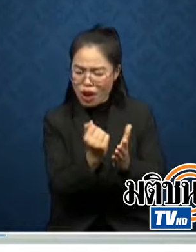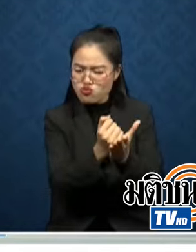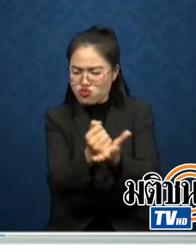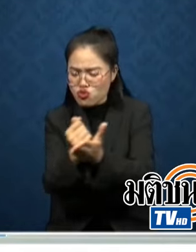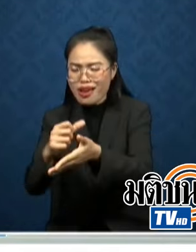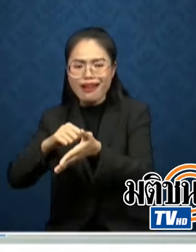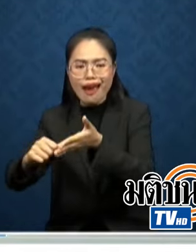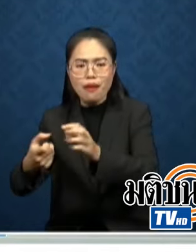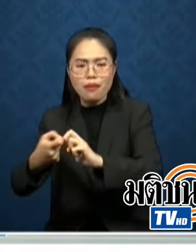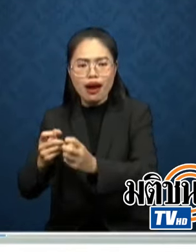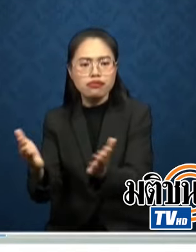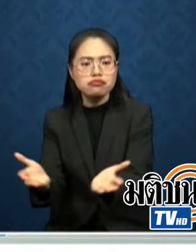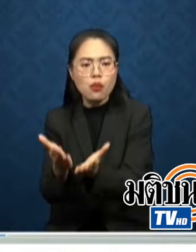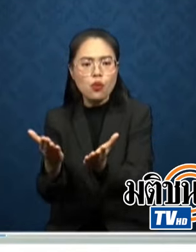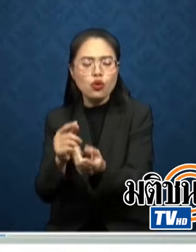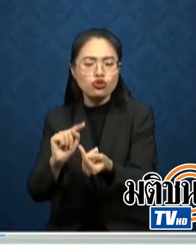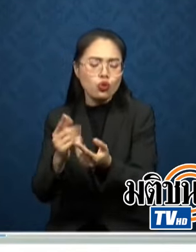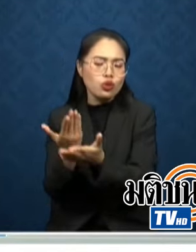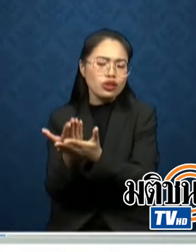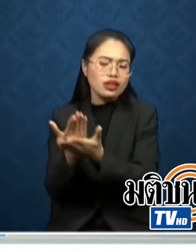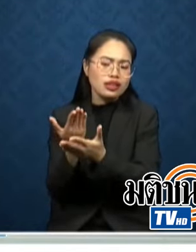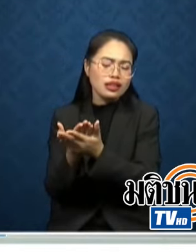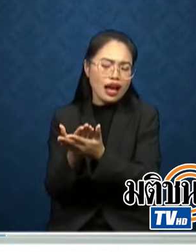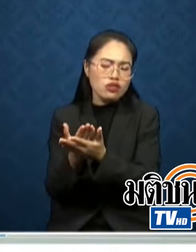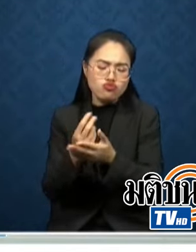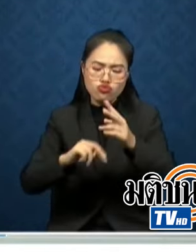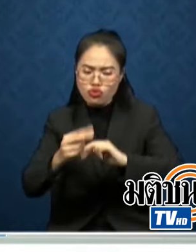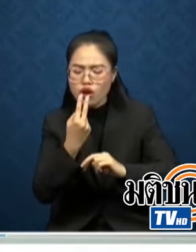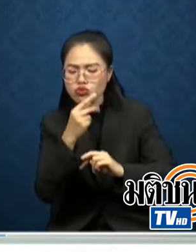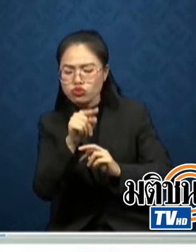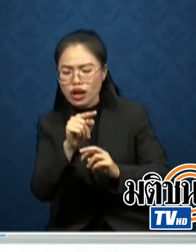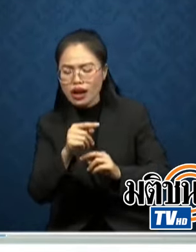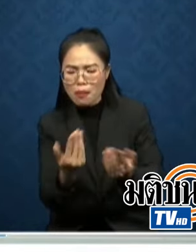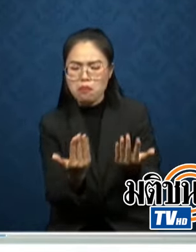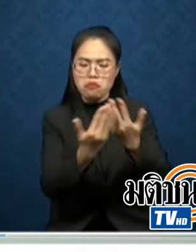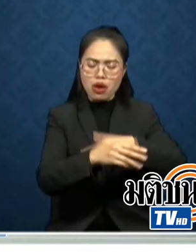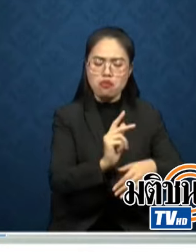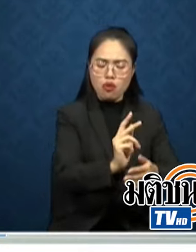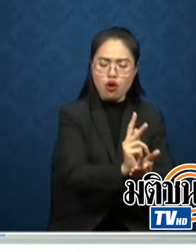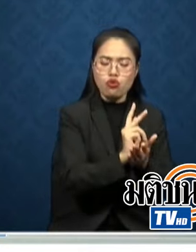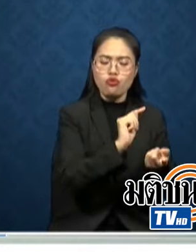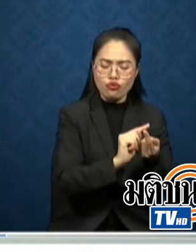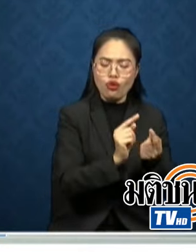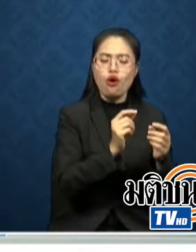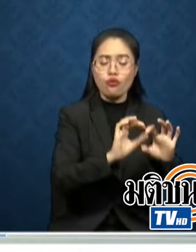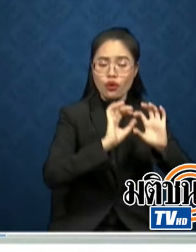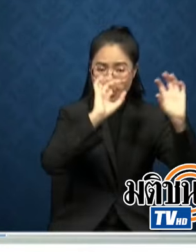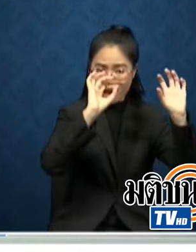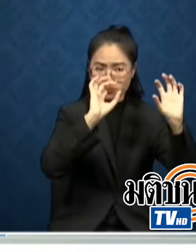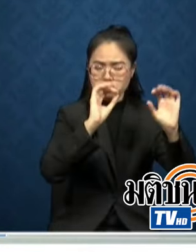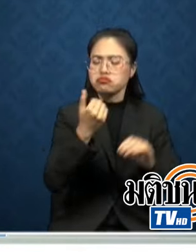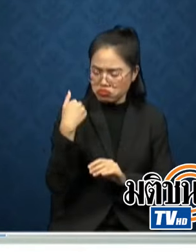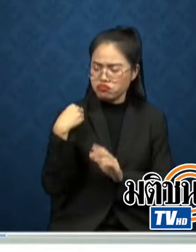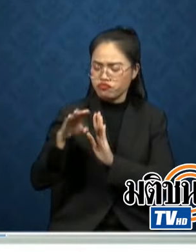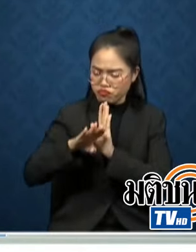ยซัพพอร์ตในแง่ของกระแสเงินสดด้วยที่จะช่วยรีไฟแนนซ์ต่างๆนะครับก็มีความคืบหน้าครับแต่อย่างที่ผมเรียนไปนะ